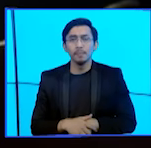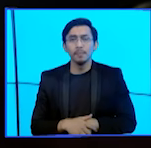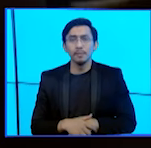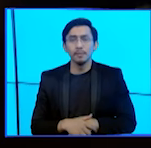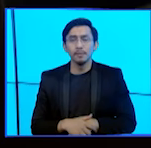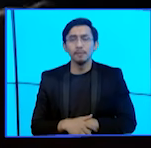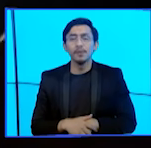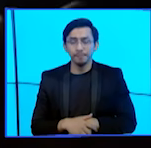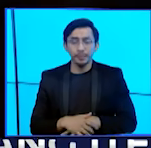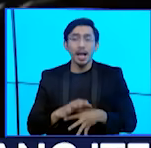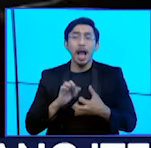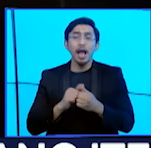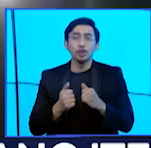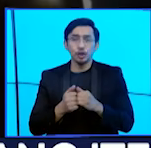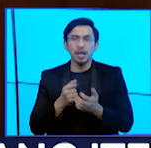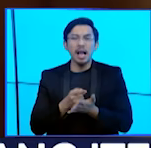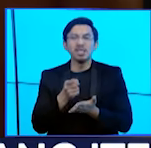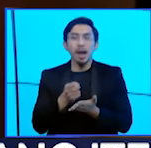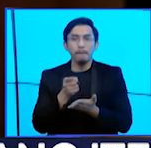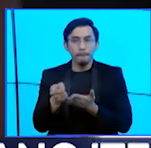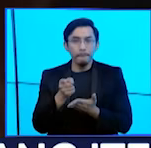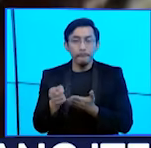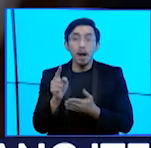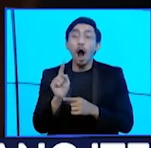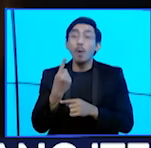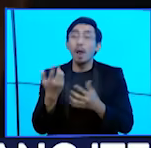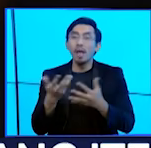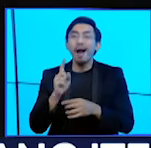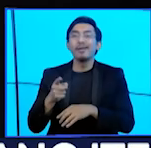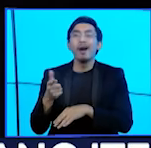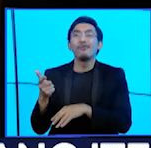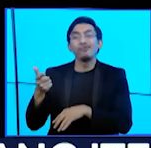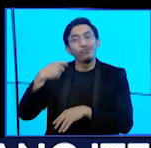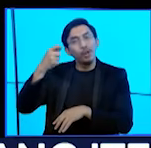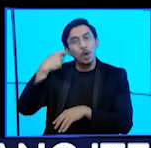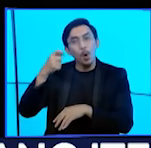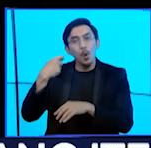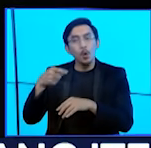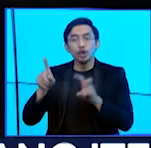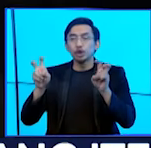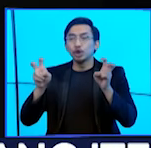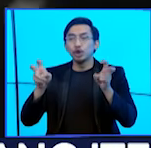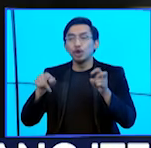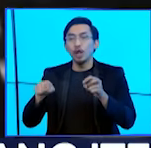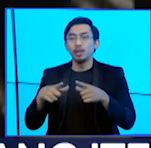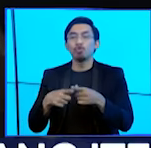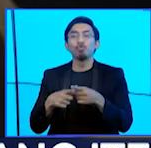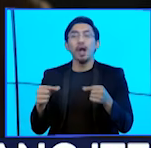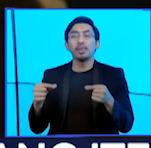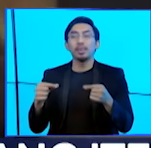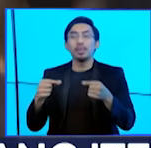Kasus dugaan pengancaman dan pencemaran nama baik ini bermula dari unggahan video oleh akun Safas Fresh dengan judul Surat Terbuka untuk Atta